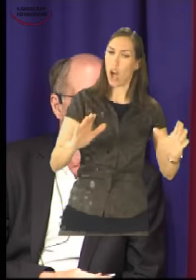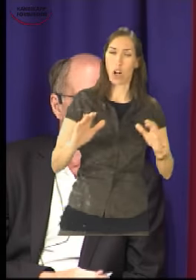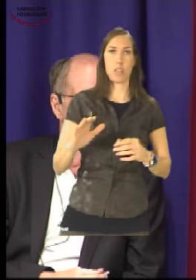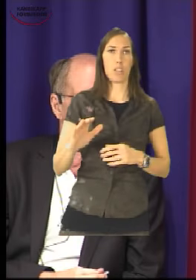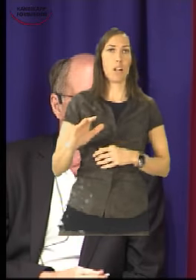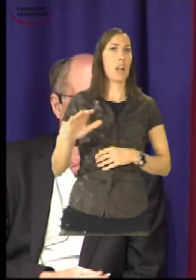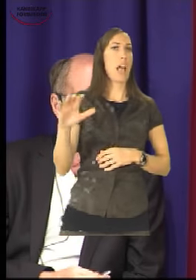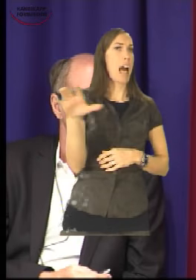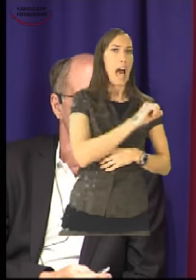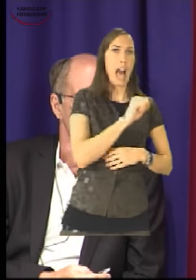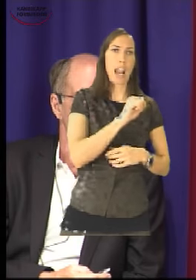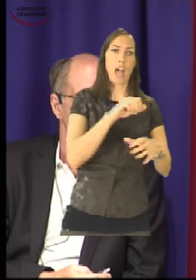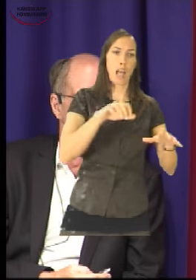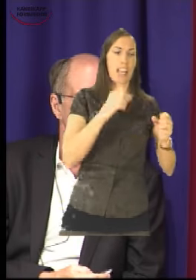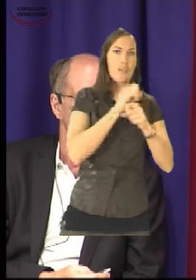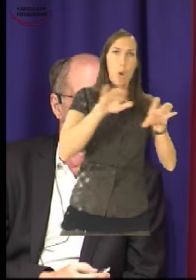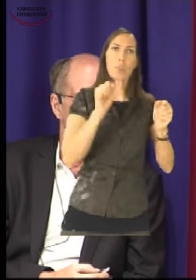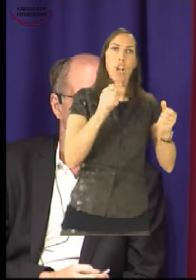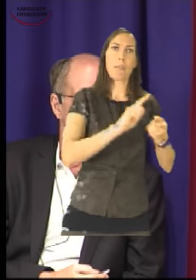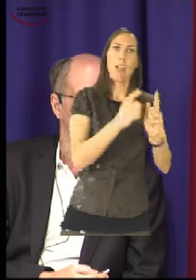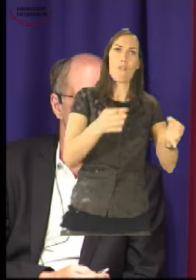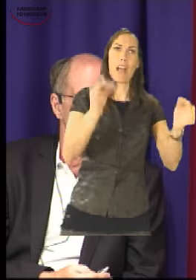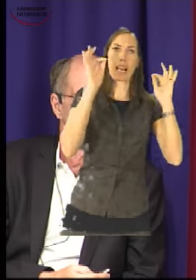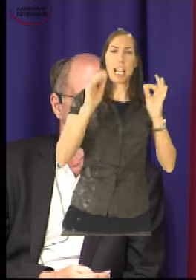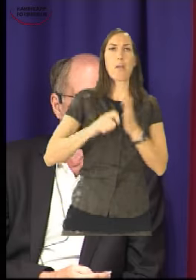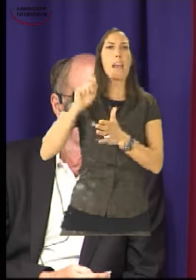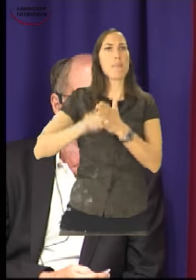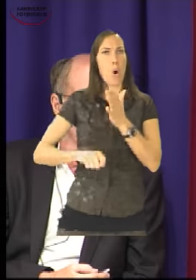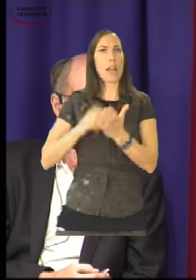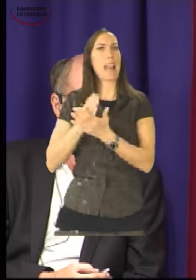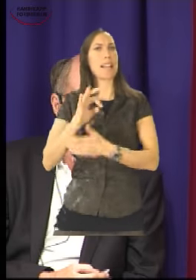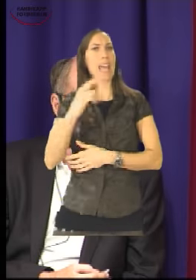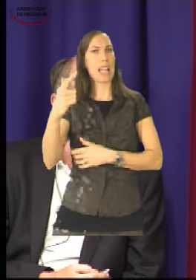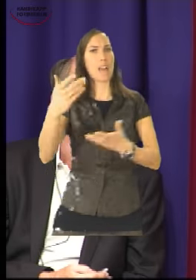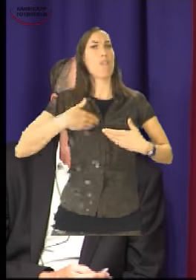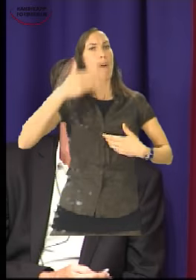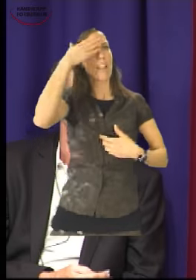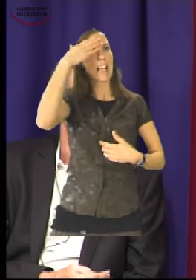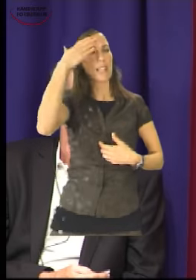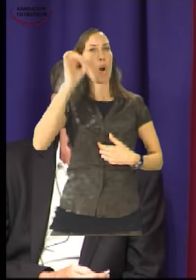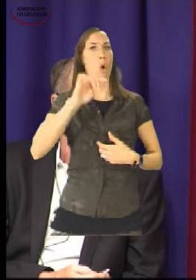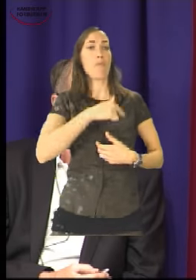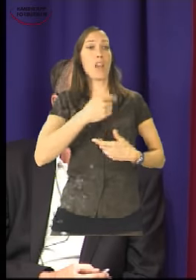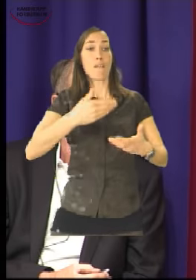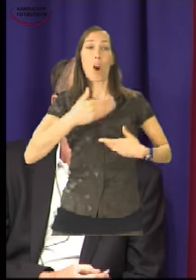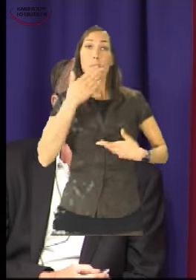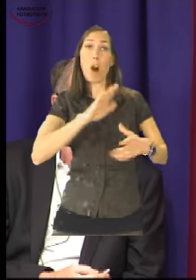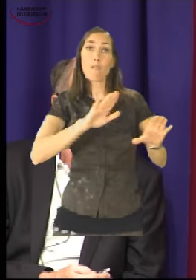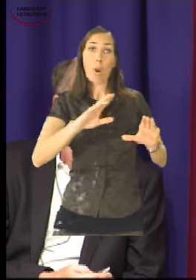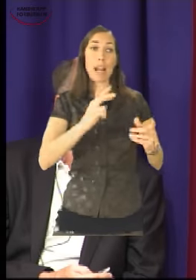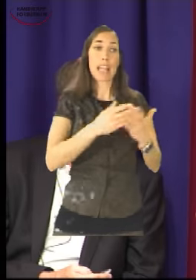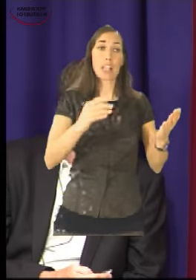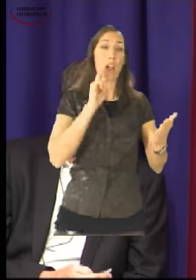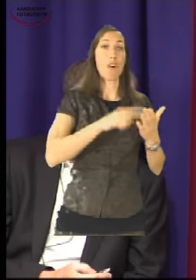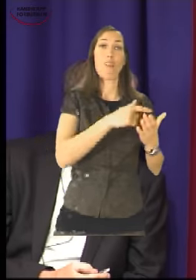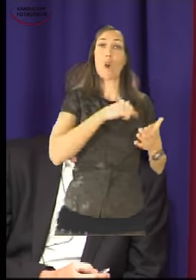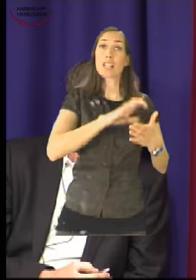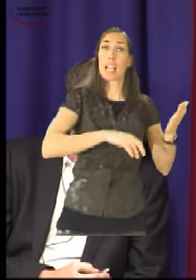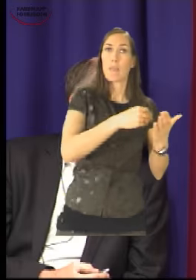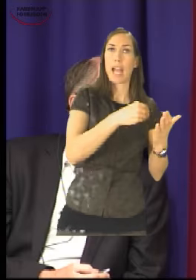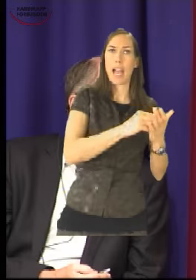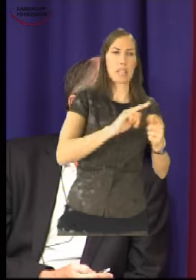alla uppgifter offentliggöras. Det är en medborgerlig rättighet att få veta hur bra vård får vi för skattepengarna. Det, oavsett om jag är